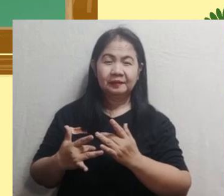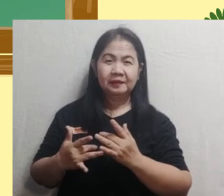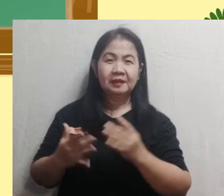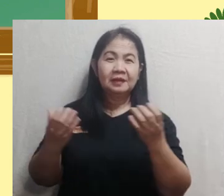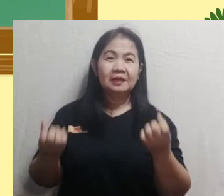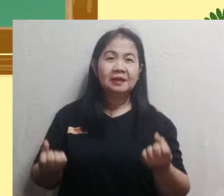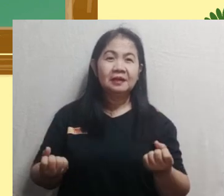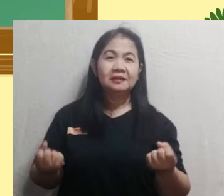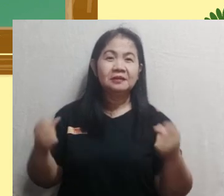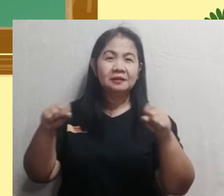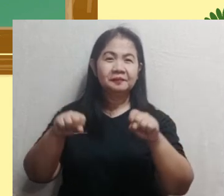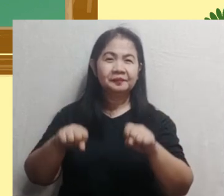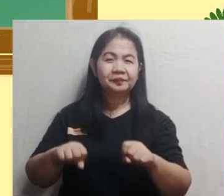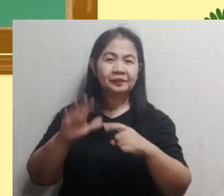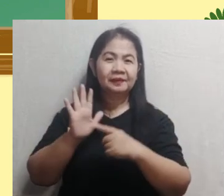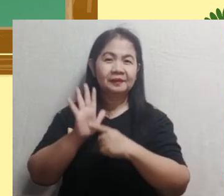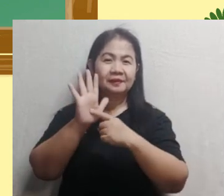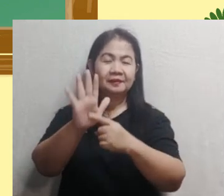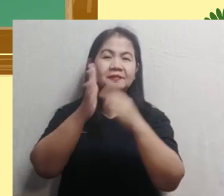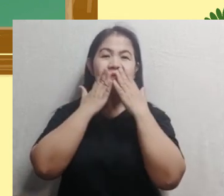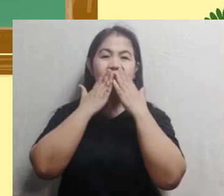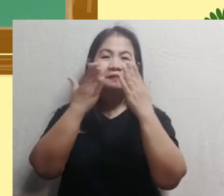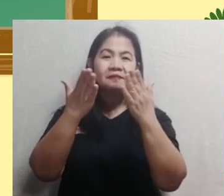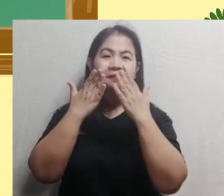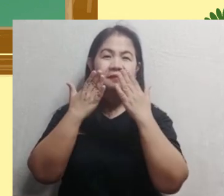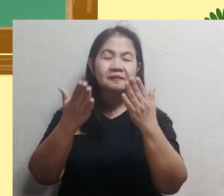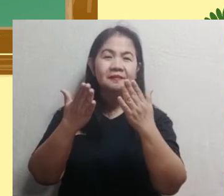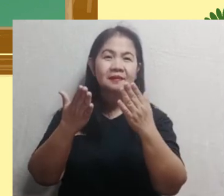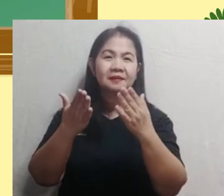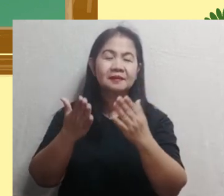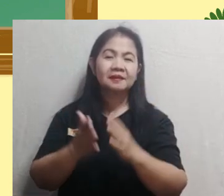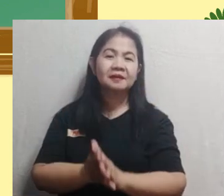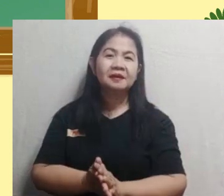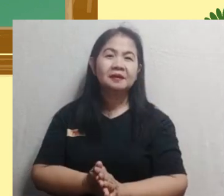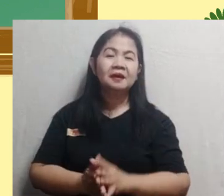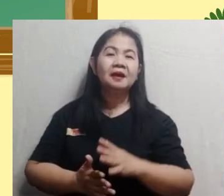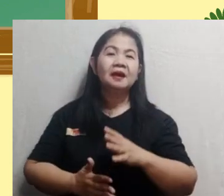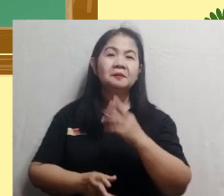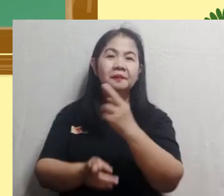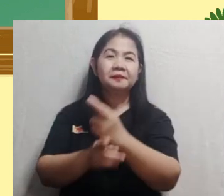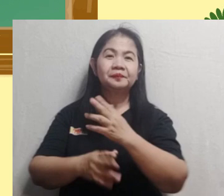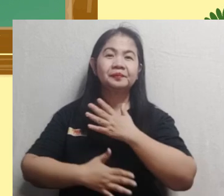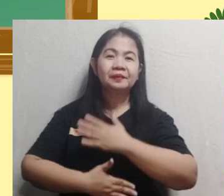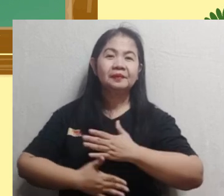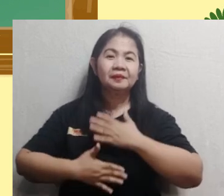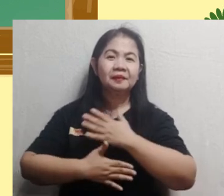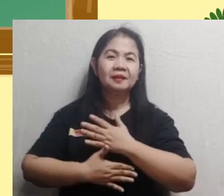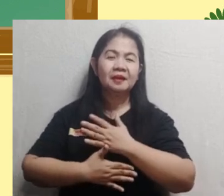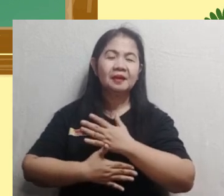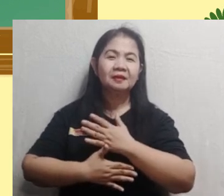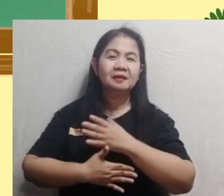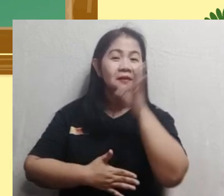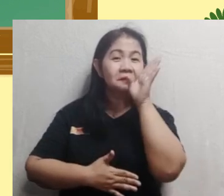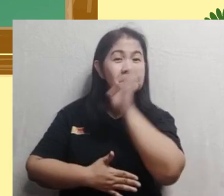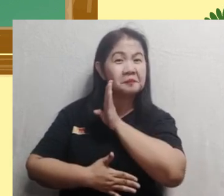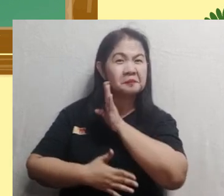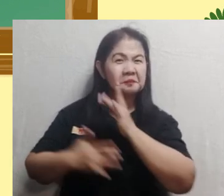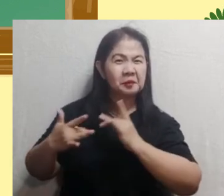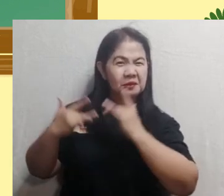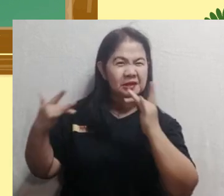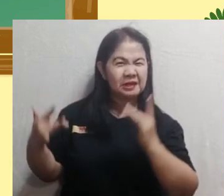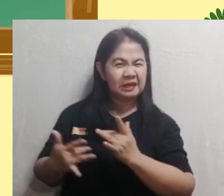nagpapakita ng pagpapasalamat sa karapatang tinatamasa at biyak na puso naman kung hindi.